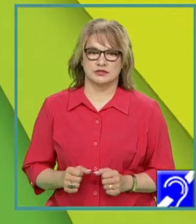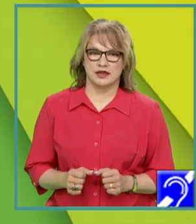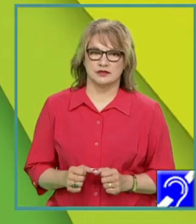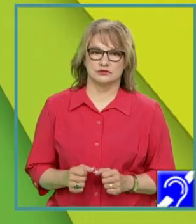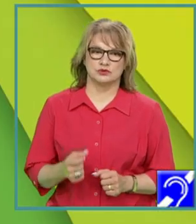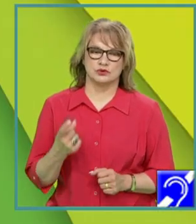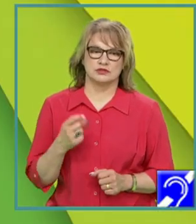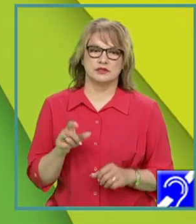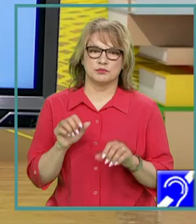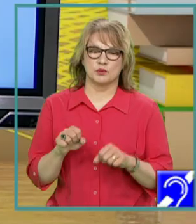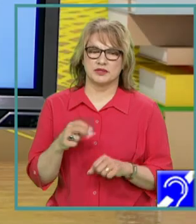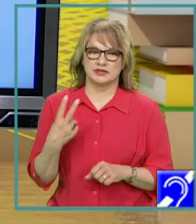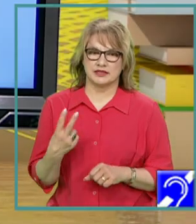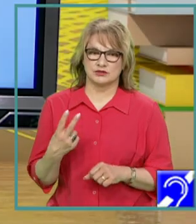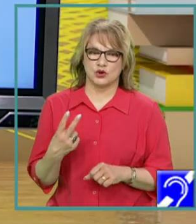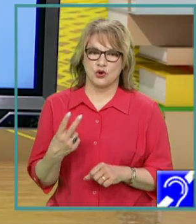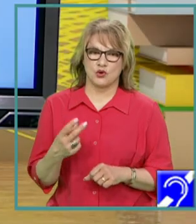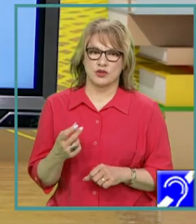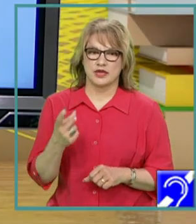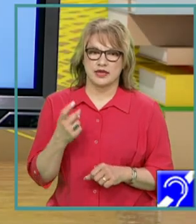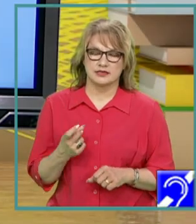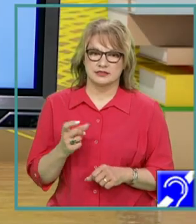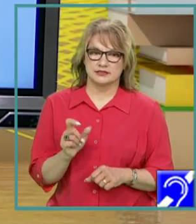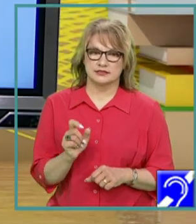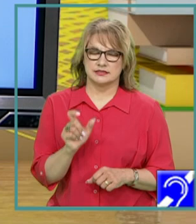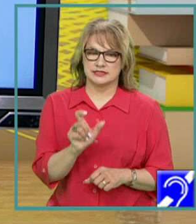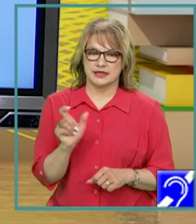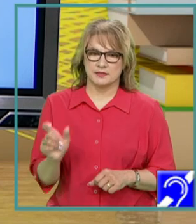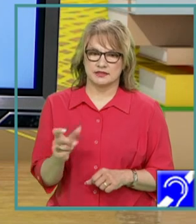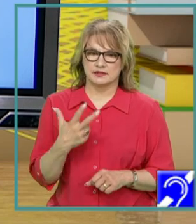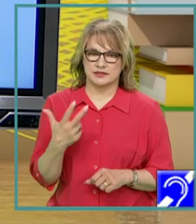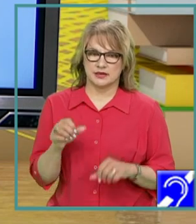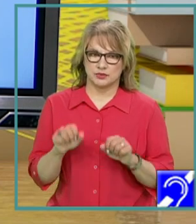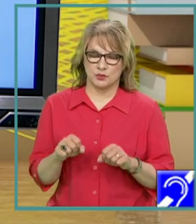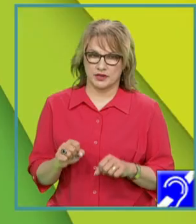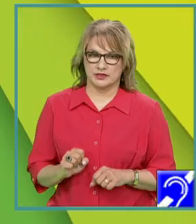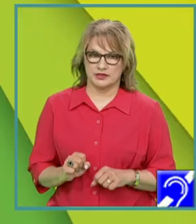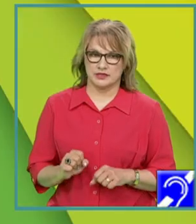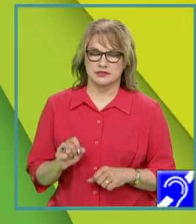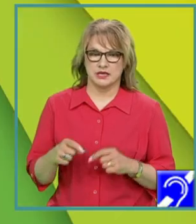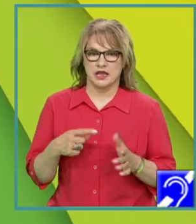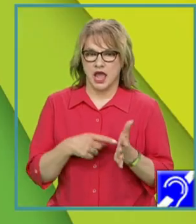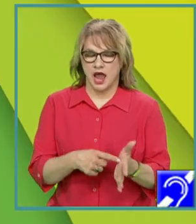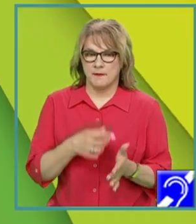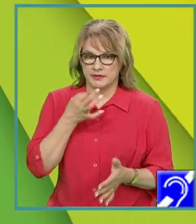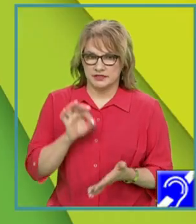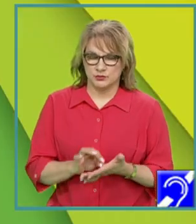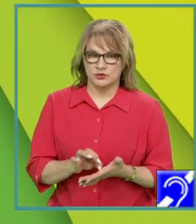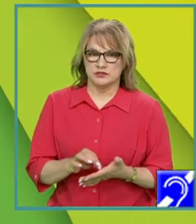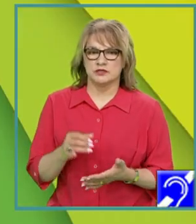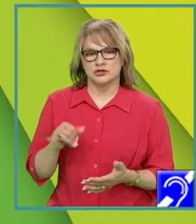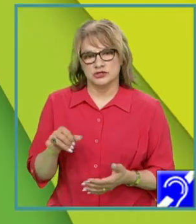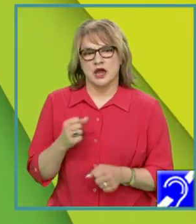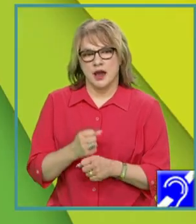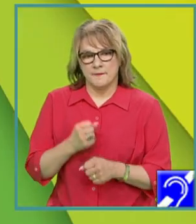din proprietatea 2 segmenti Same Trident proprietăți pe care le am precizat și pentru